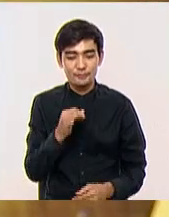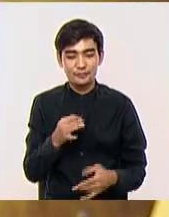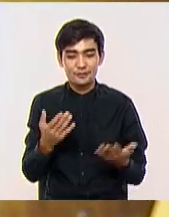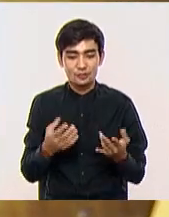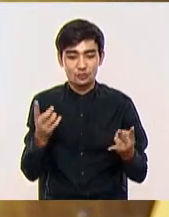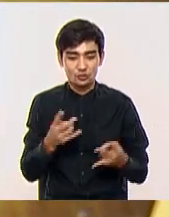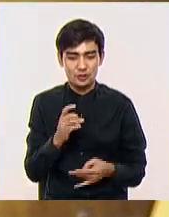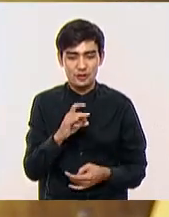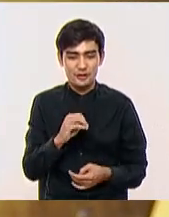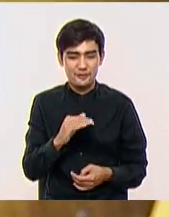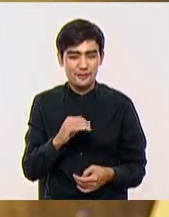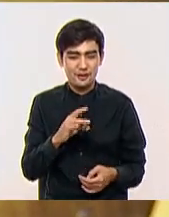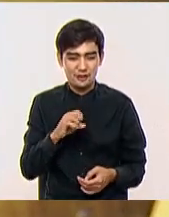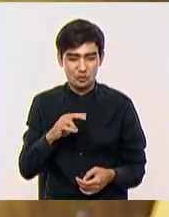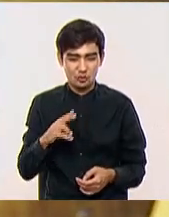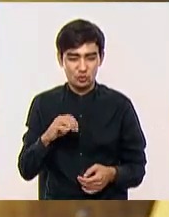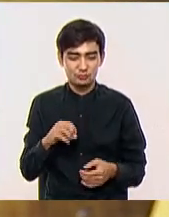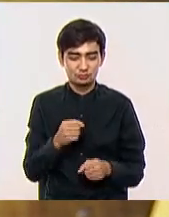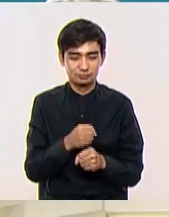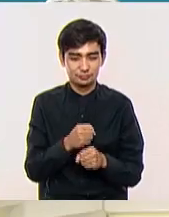болса, референдум жасауға дайын.